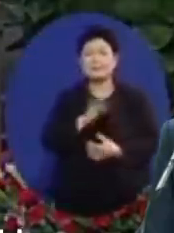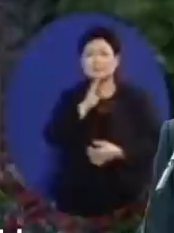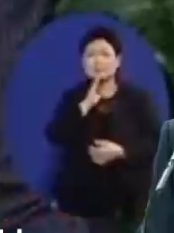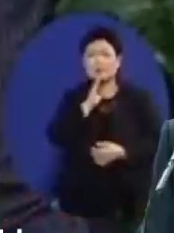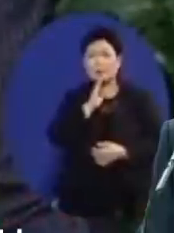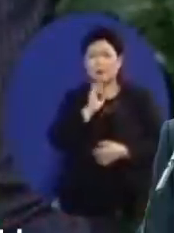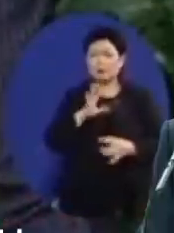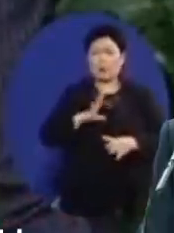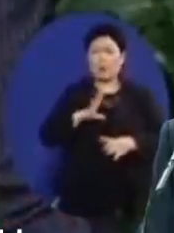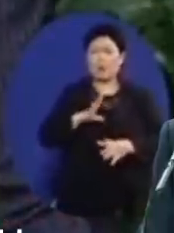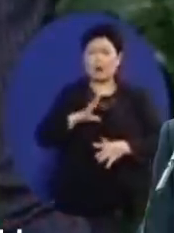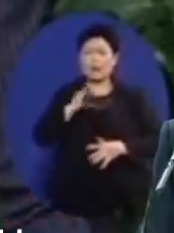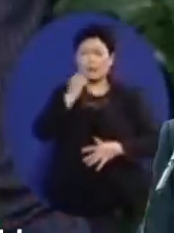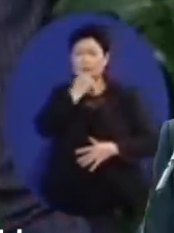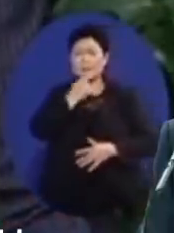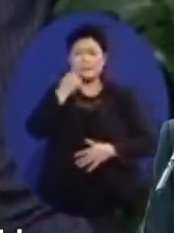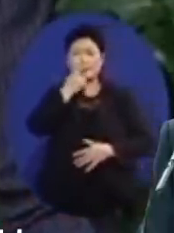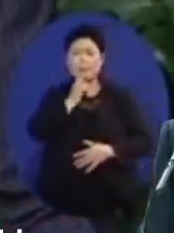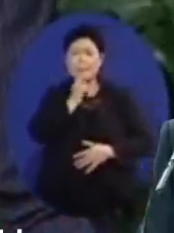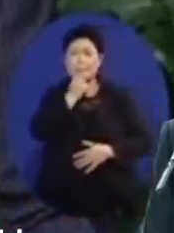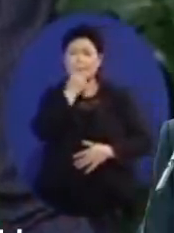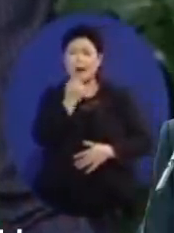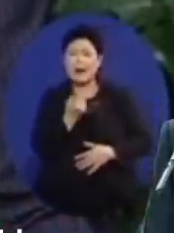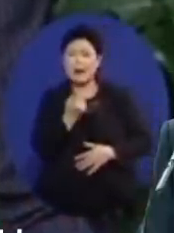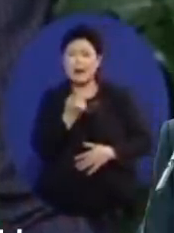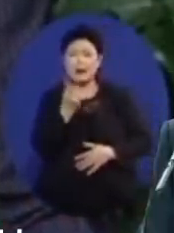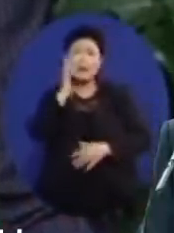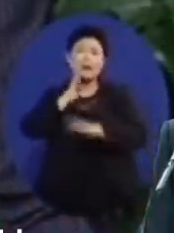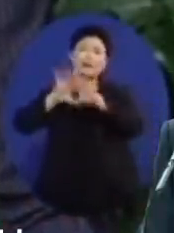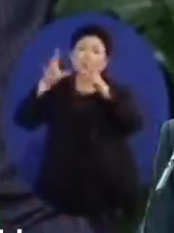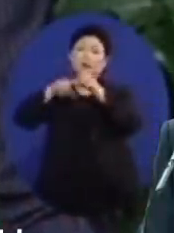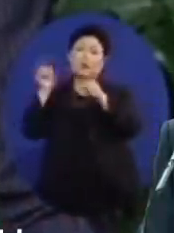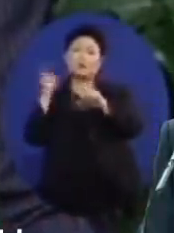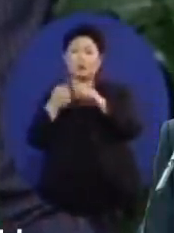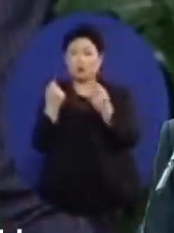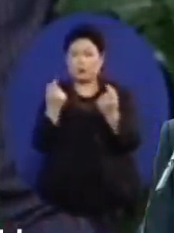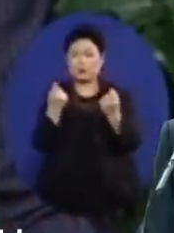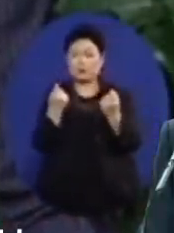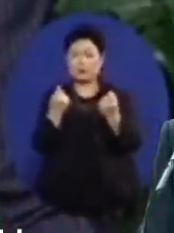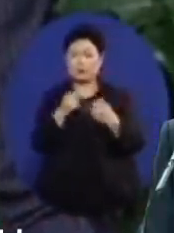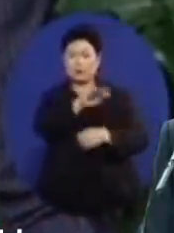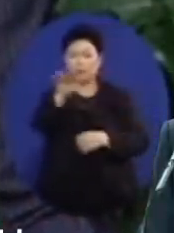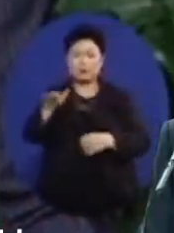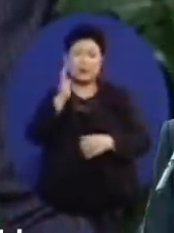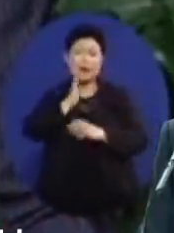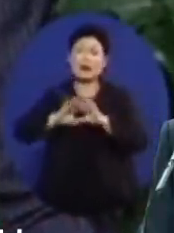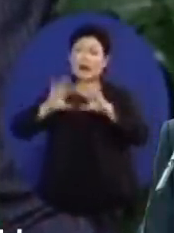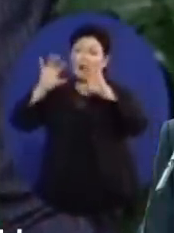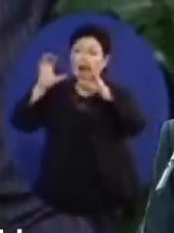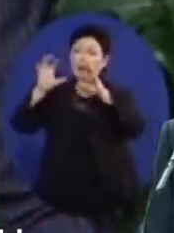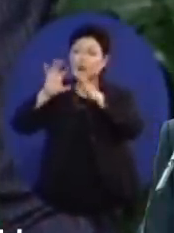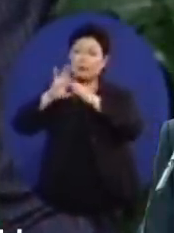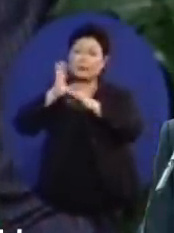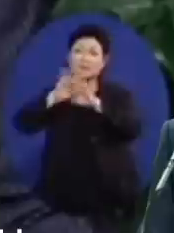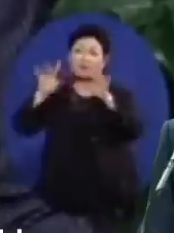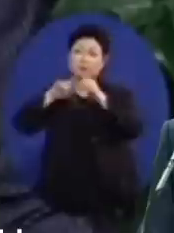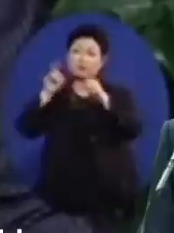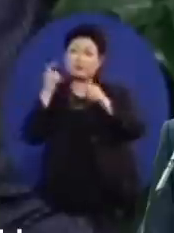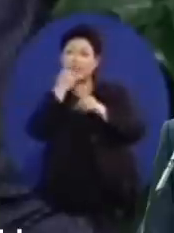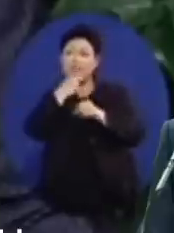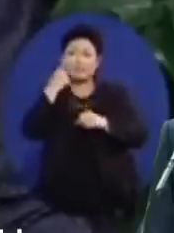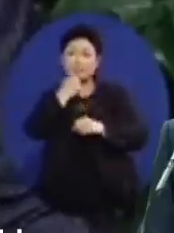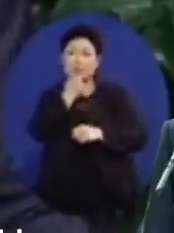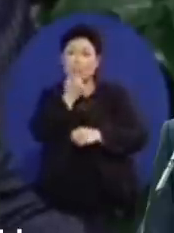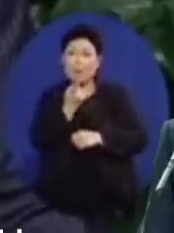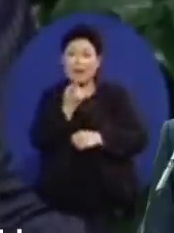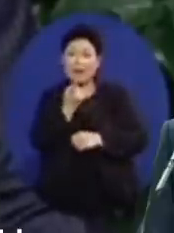엄청나지 않습니까? 여러분 입술에 나오는 말이 천국 열쇠입니다. 우리가 하늘의 천국 열쇠를 입술의